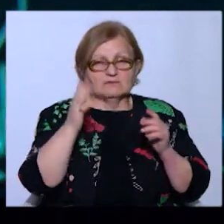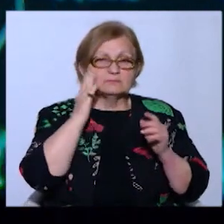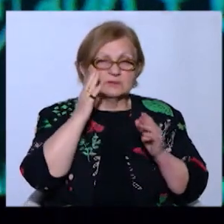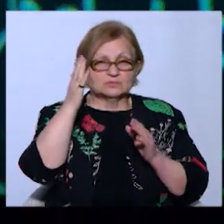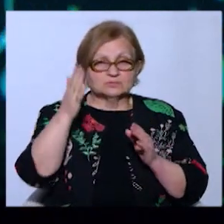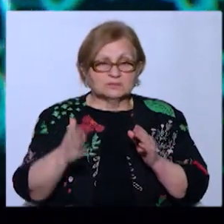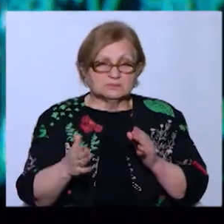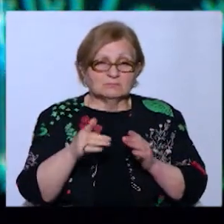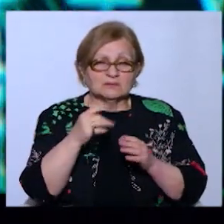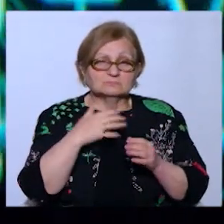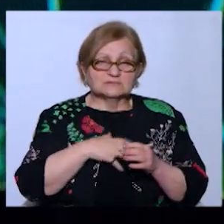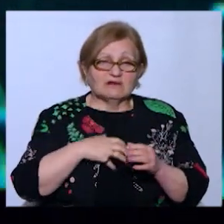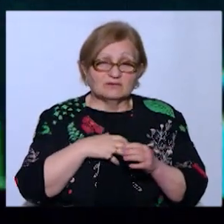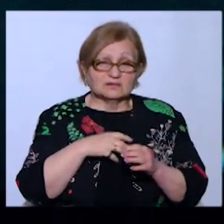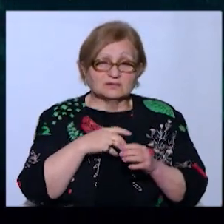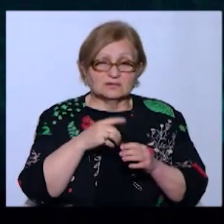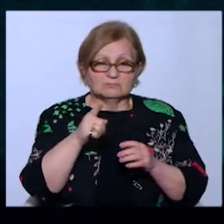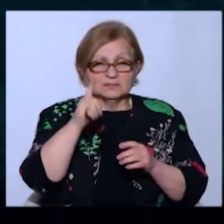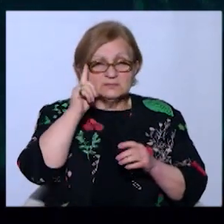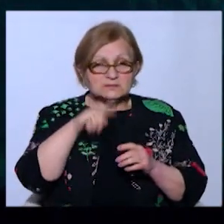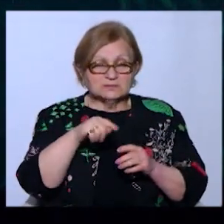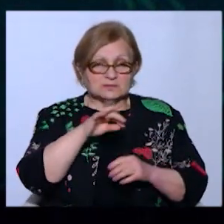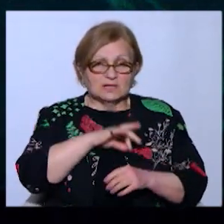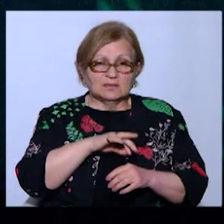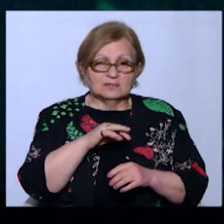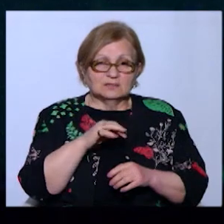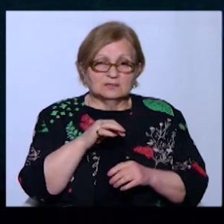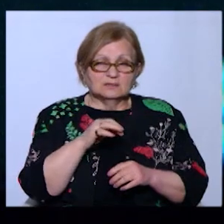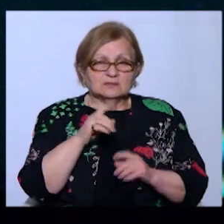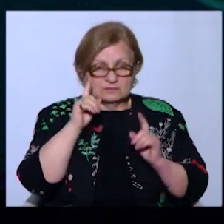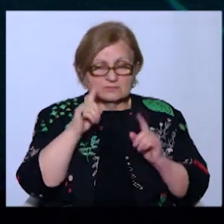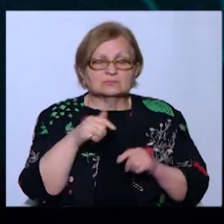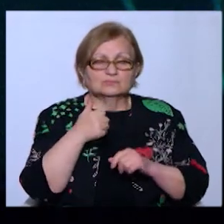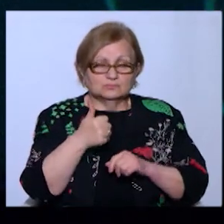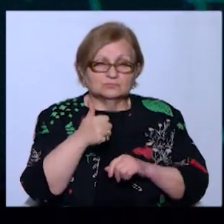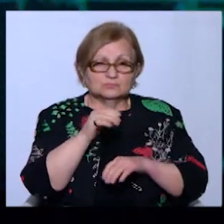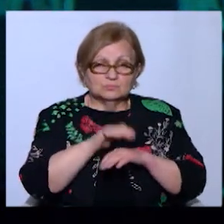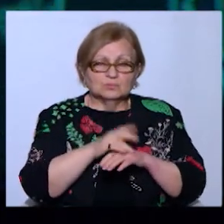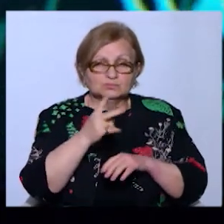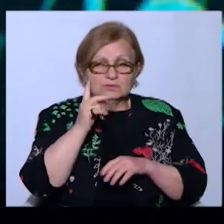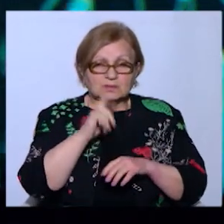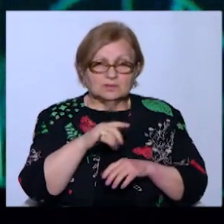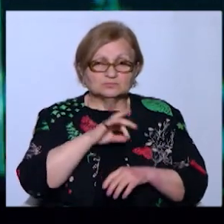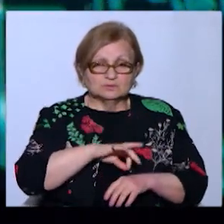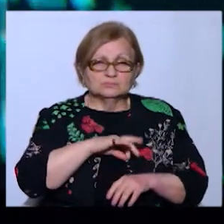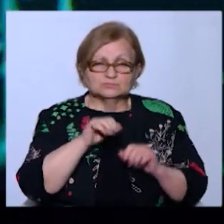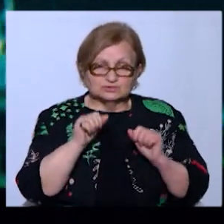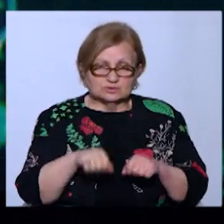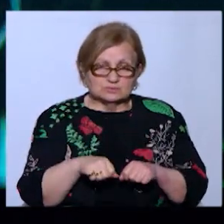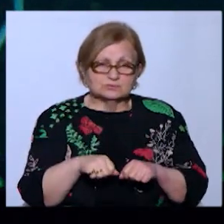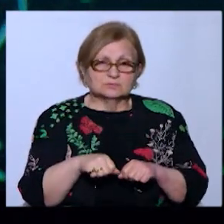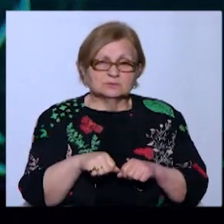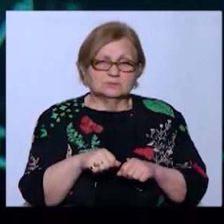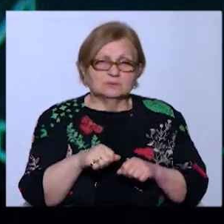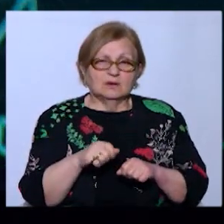მაგრამ თავარი ისკი არის, რომ ეს იცოდეთ და მაინც და მაინც გამოიყენოთ. კი, ფაქტი უნდა იცოდეთ, გამოყენება უნდა